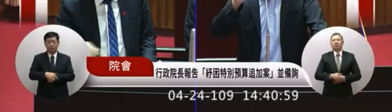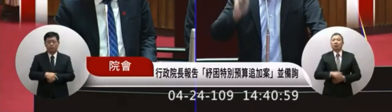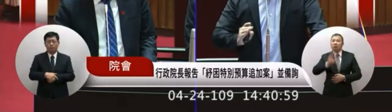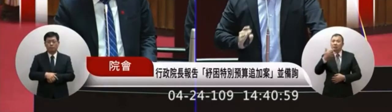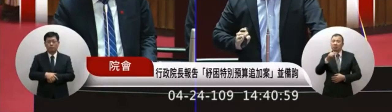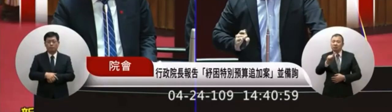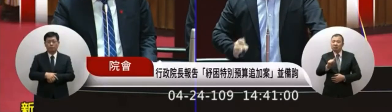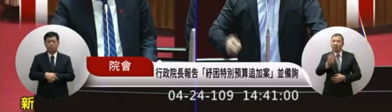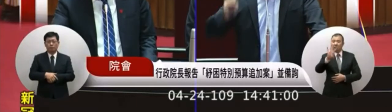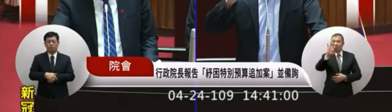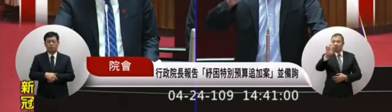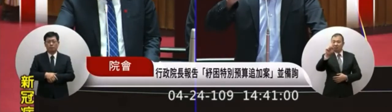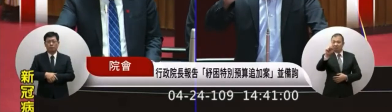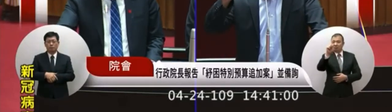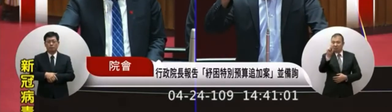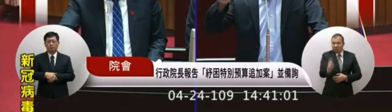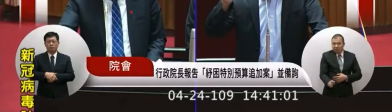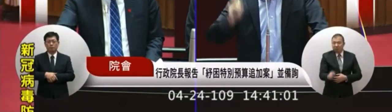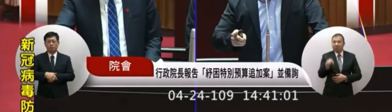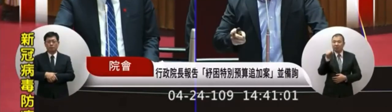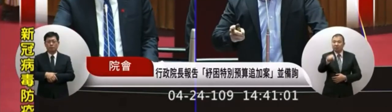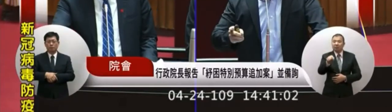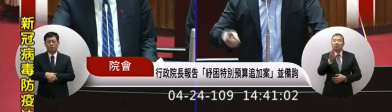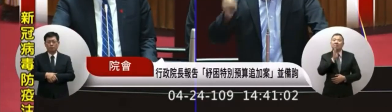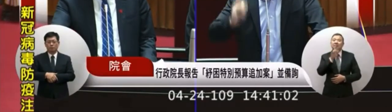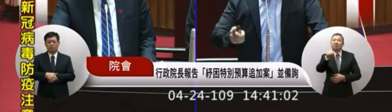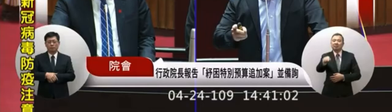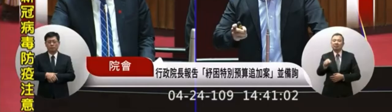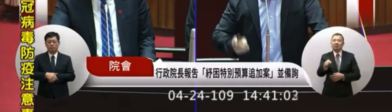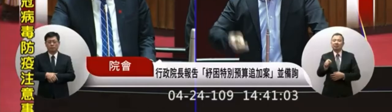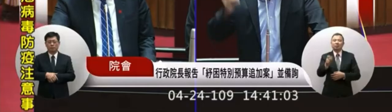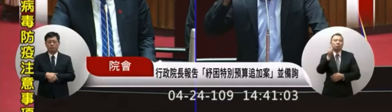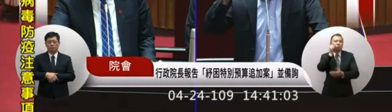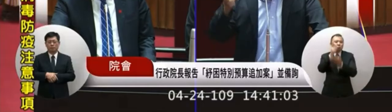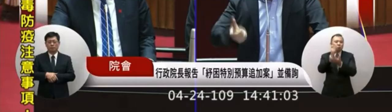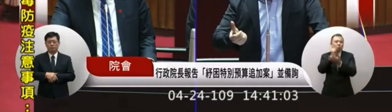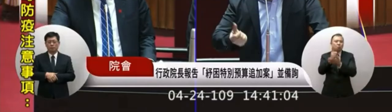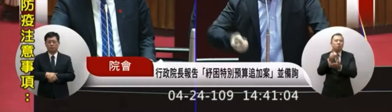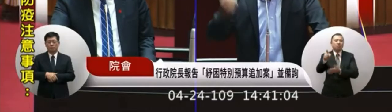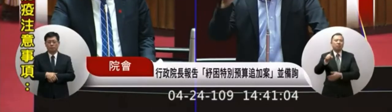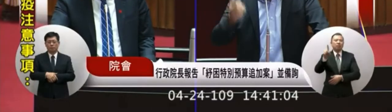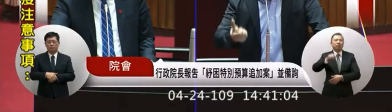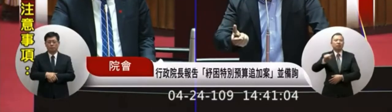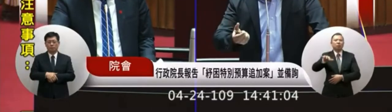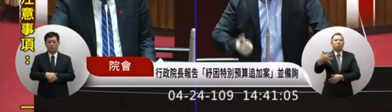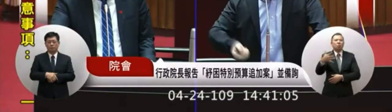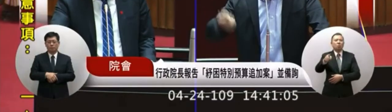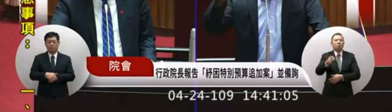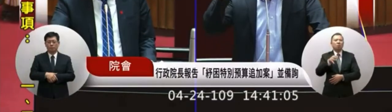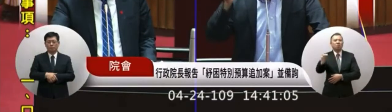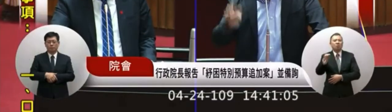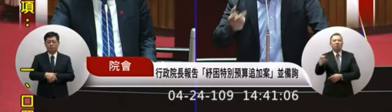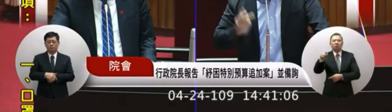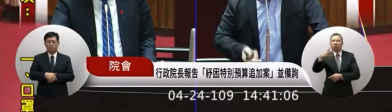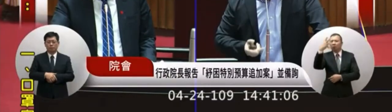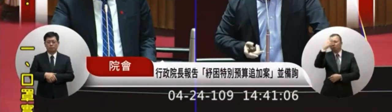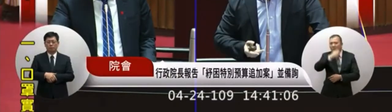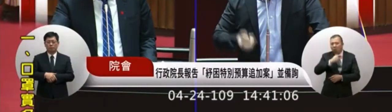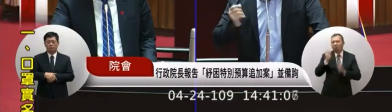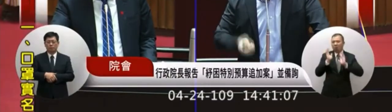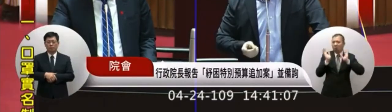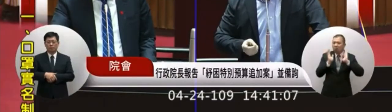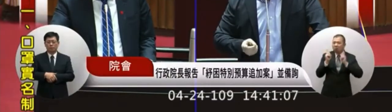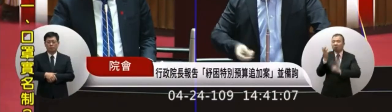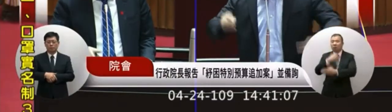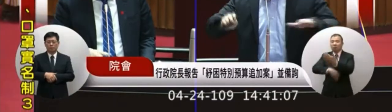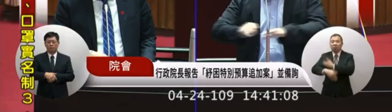咧41亿吼，迄是千五块嘛，吼一个月嘛，但是你迄是老人、儿童。 吼，然后身心障碍